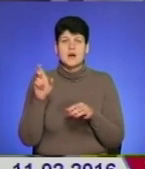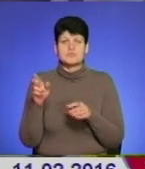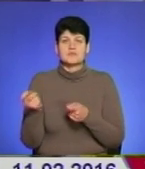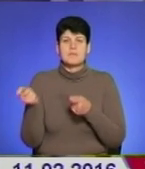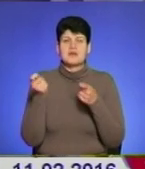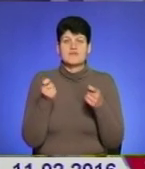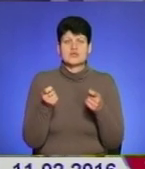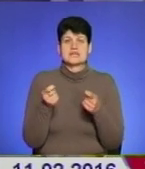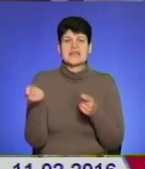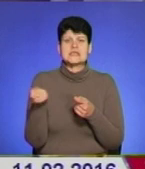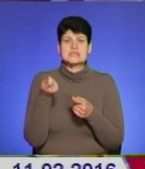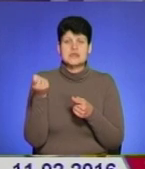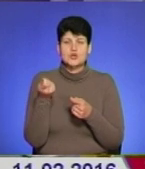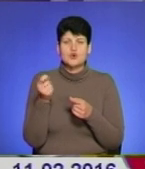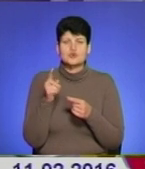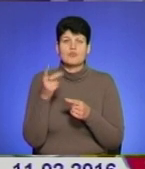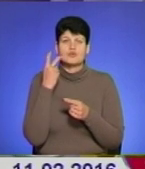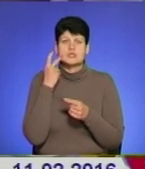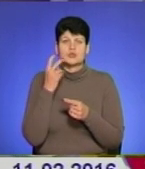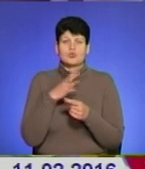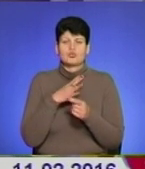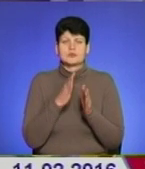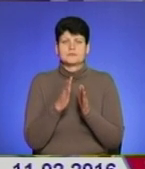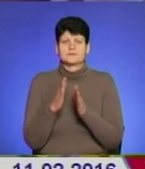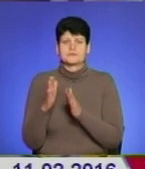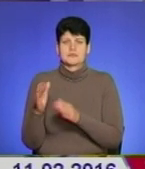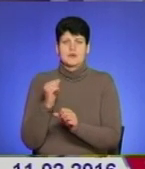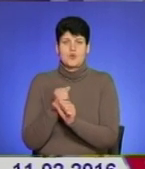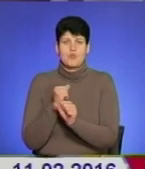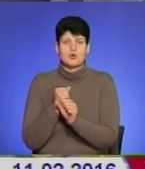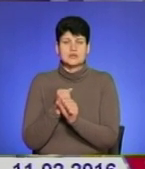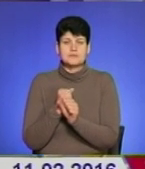зерно, щоб постійно була ритмічна, безперебійна робота.